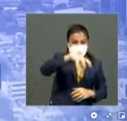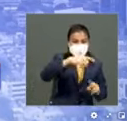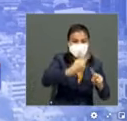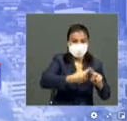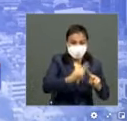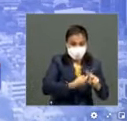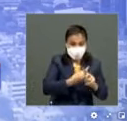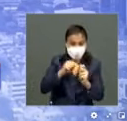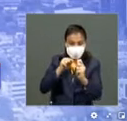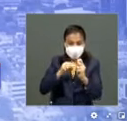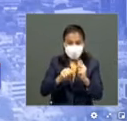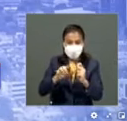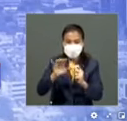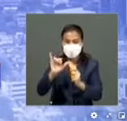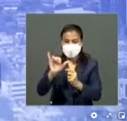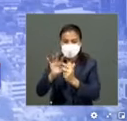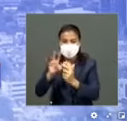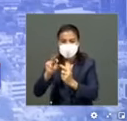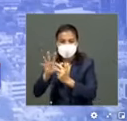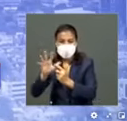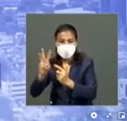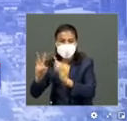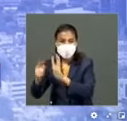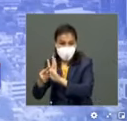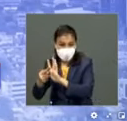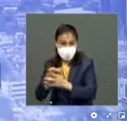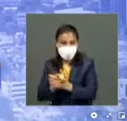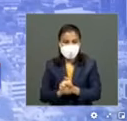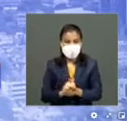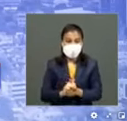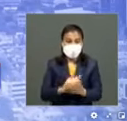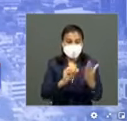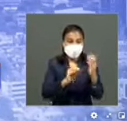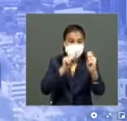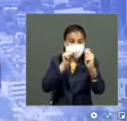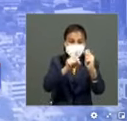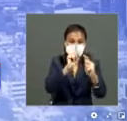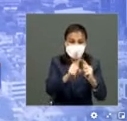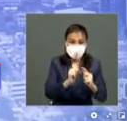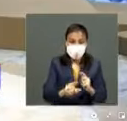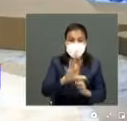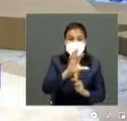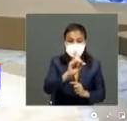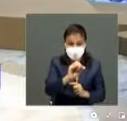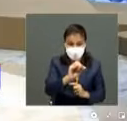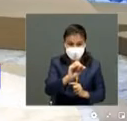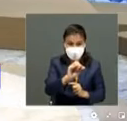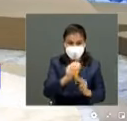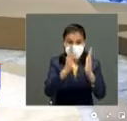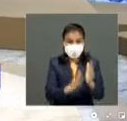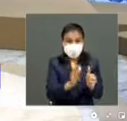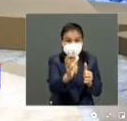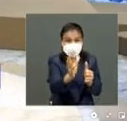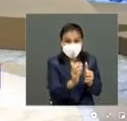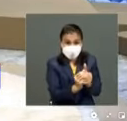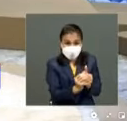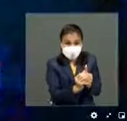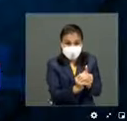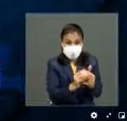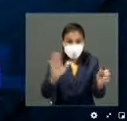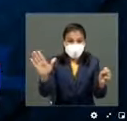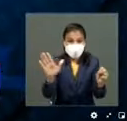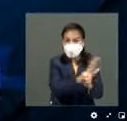แล้ววันนี้กทม.รายงานจำนวนของเขตนะคะจาก50เขตในวันนี้พบว่าผู้ติดเชื้อกระจายครบ